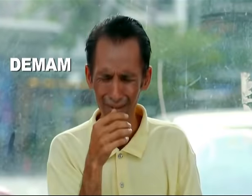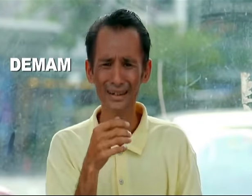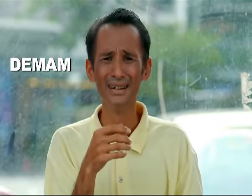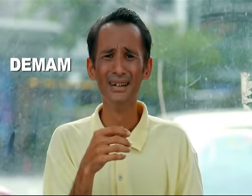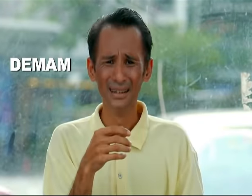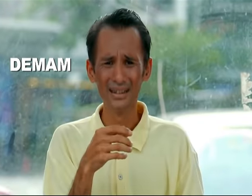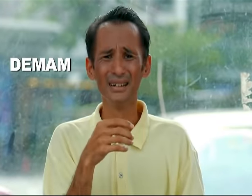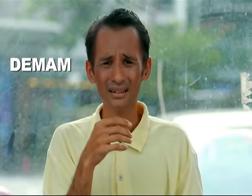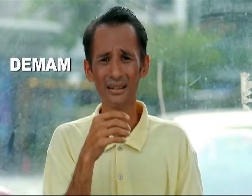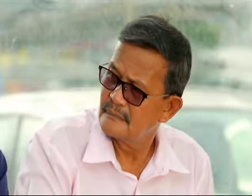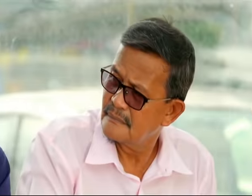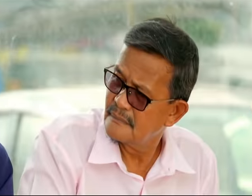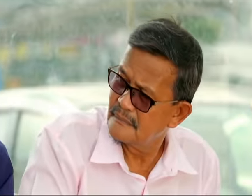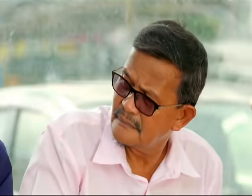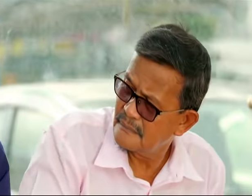Jebal,